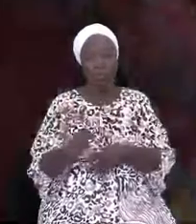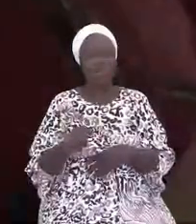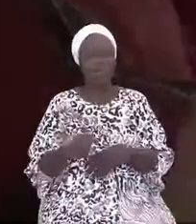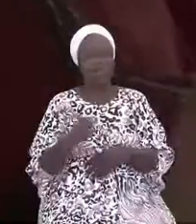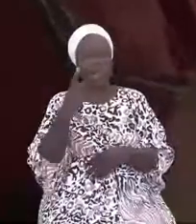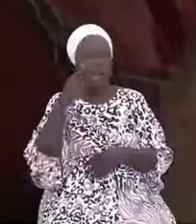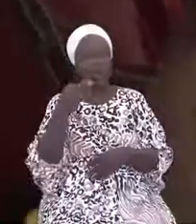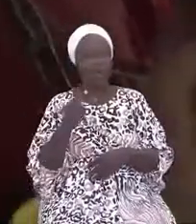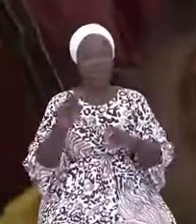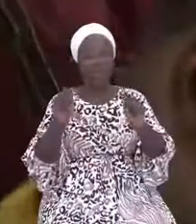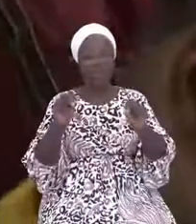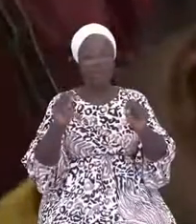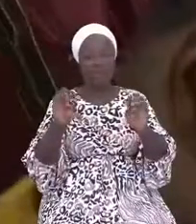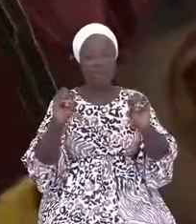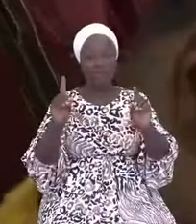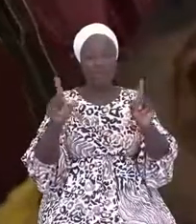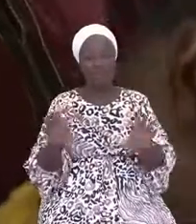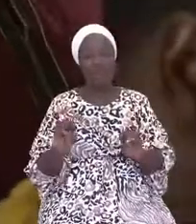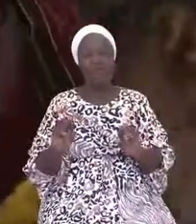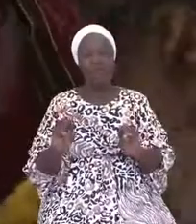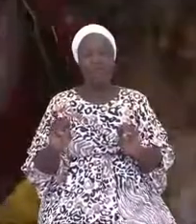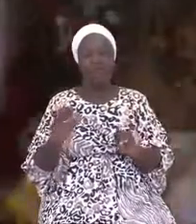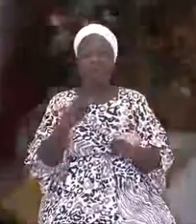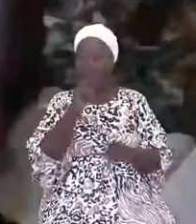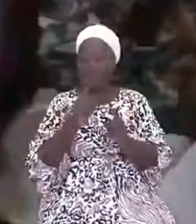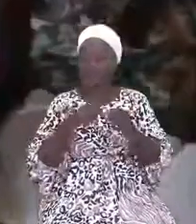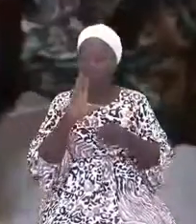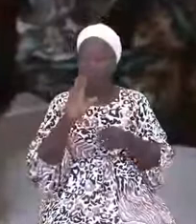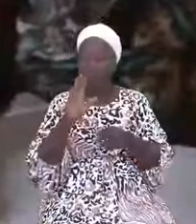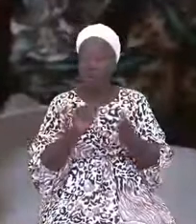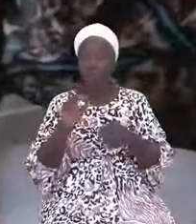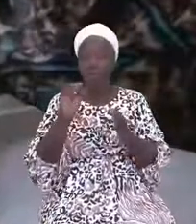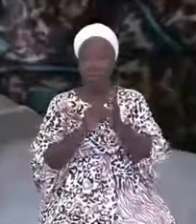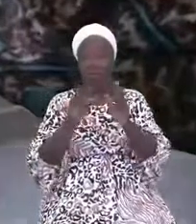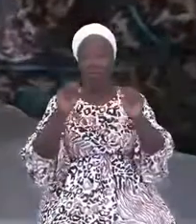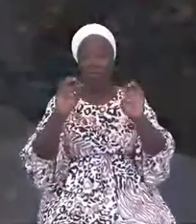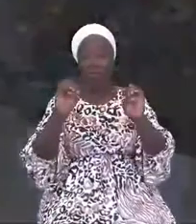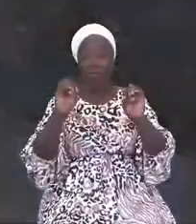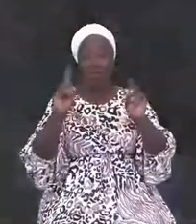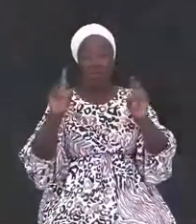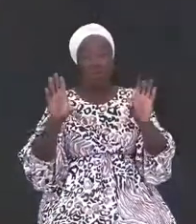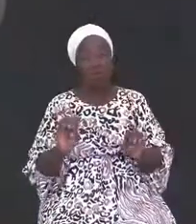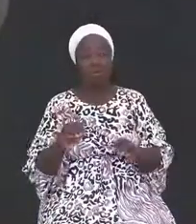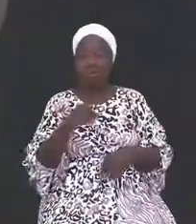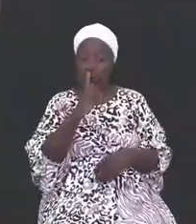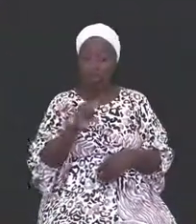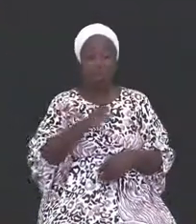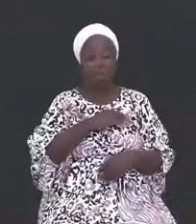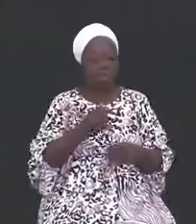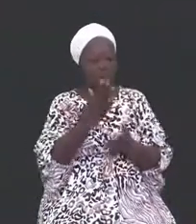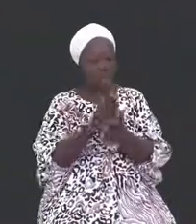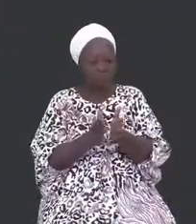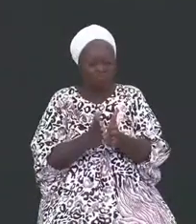un riche. Il ne parle pas de l'aiguille naturelle. Il y avait des portes étroites en